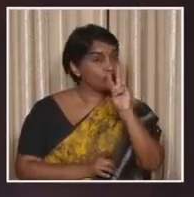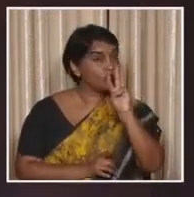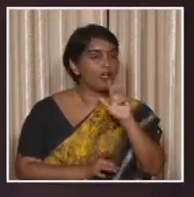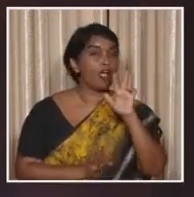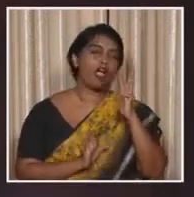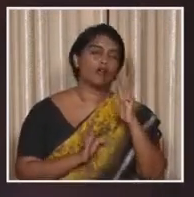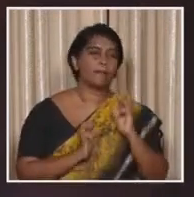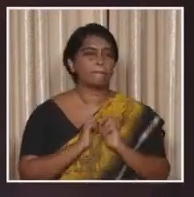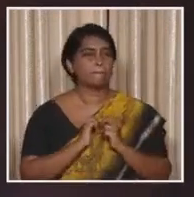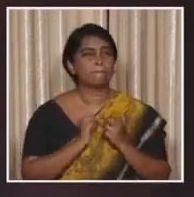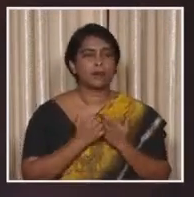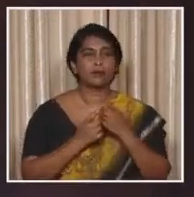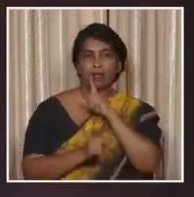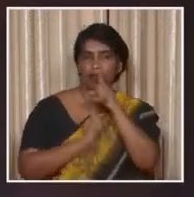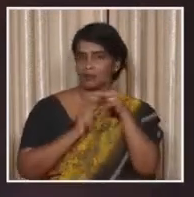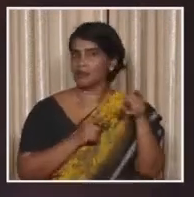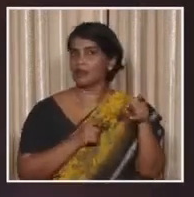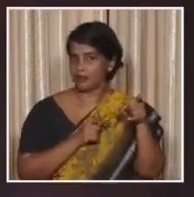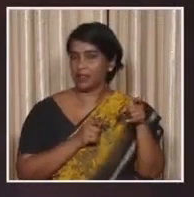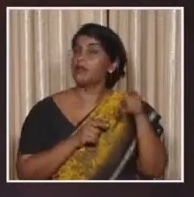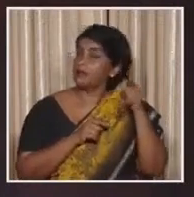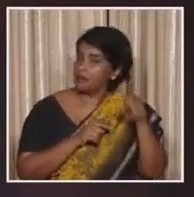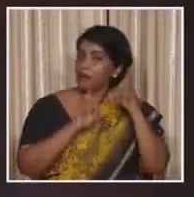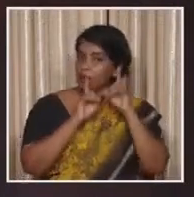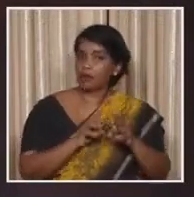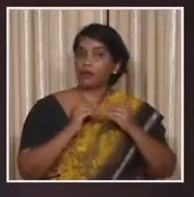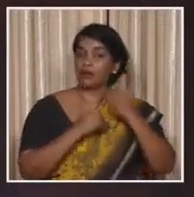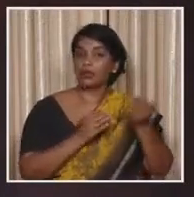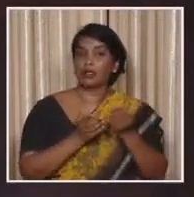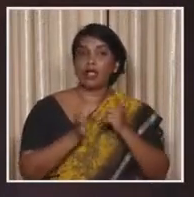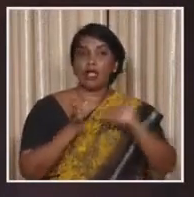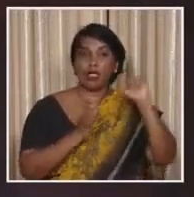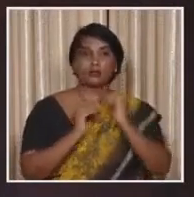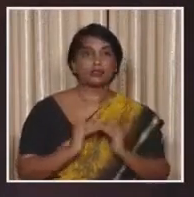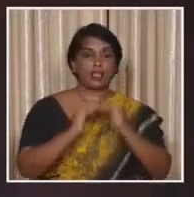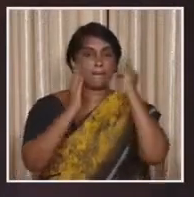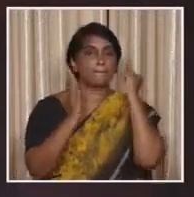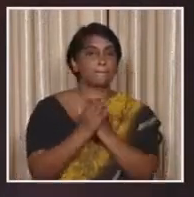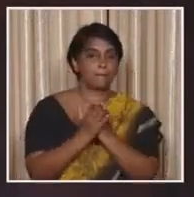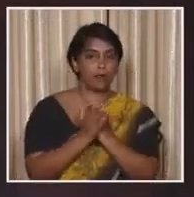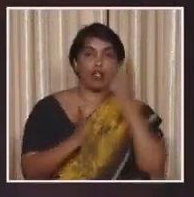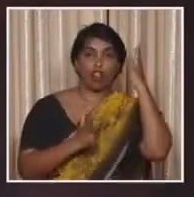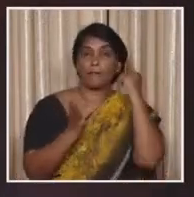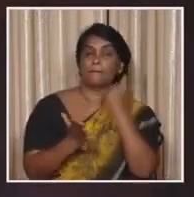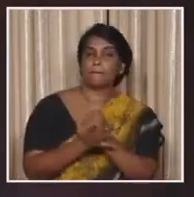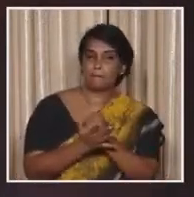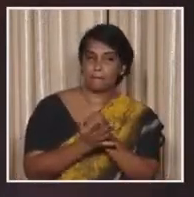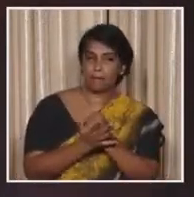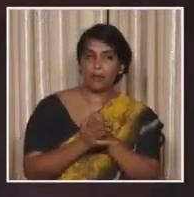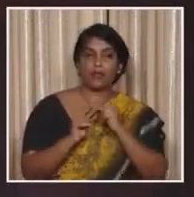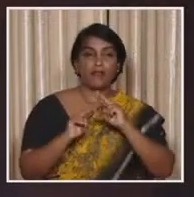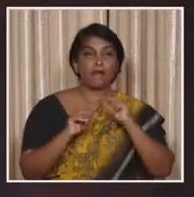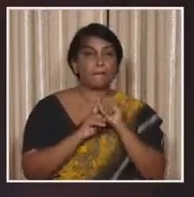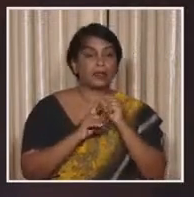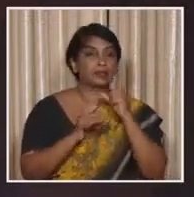වුණාම කමක් නැහැ වගේ ලයින් එක තමයි ඉන්නේ. ඒ නිසා දැන් ඊළඟට යාවි ආසියානු සංවර්ධන බැංකුවට, ලෝක බැංකුවට, පැරිස්